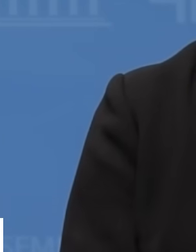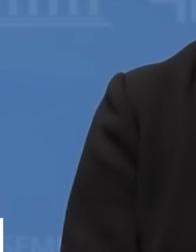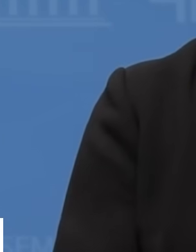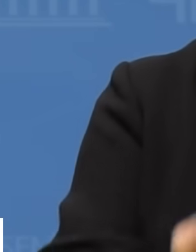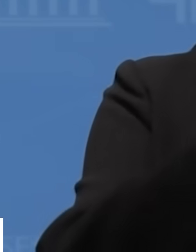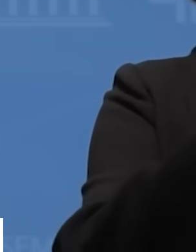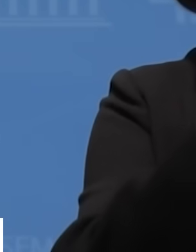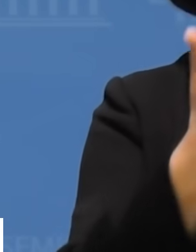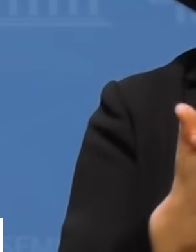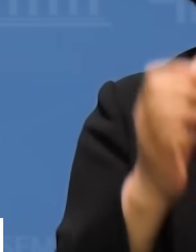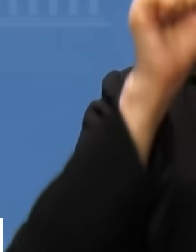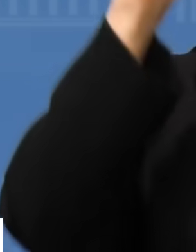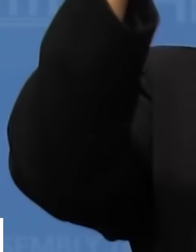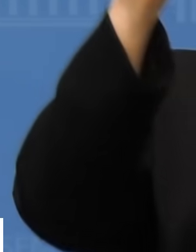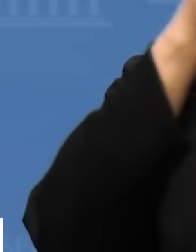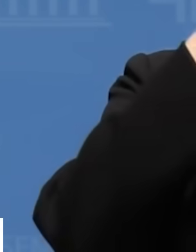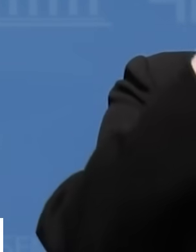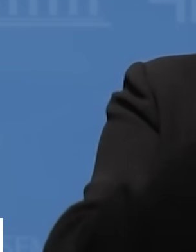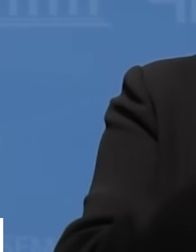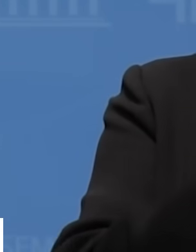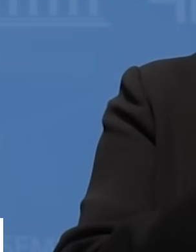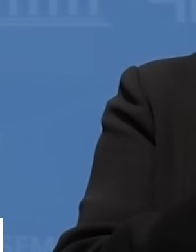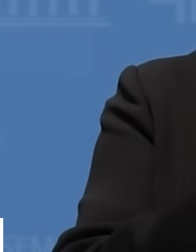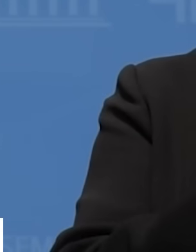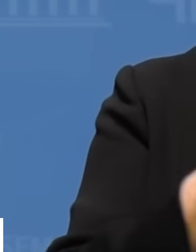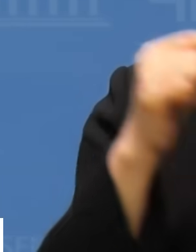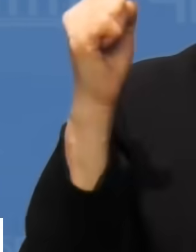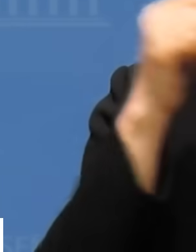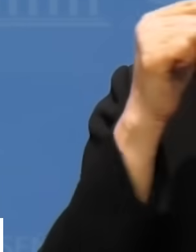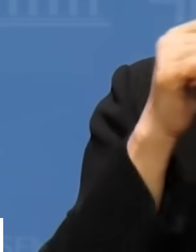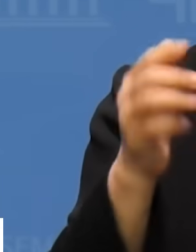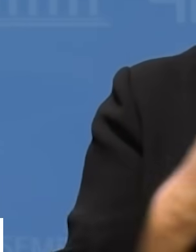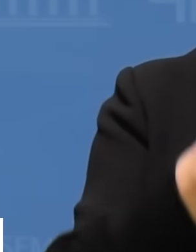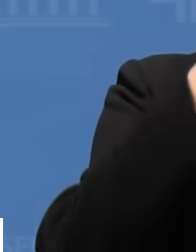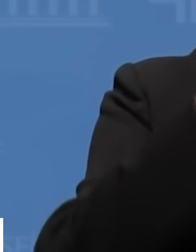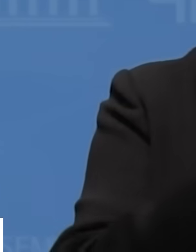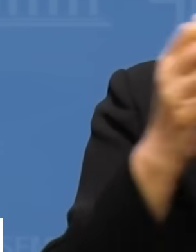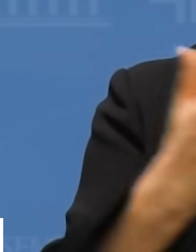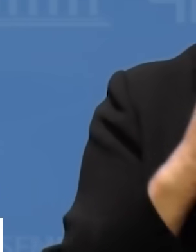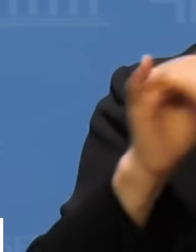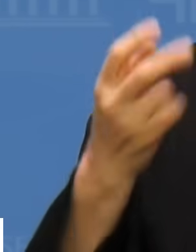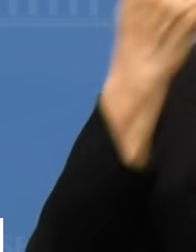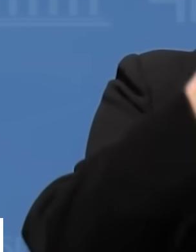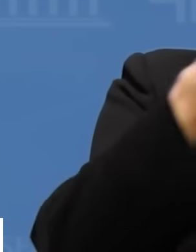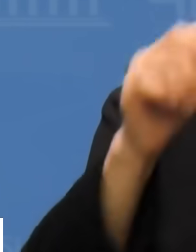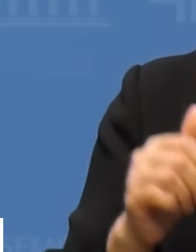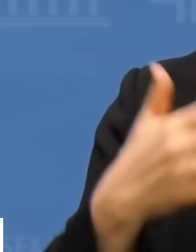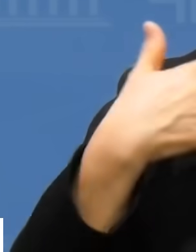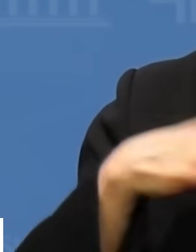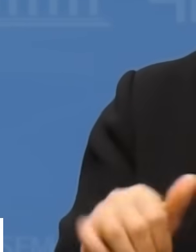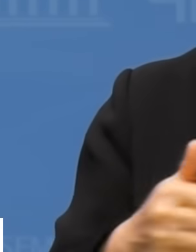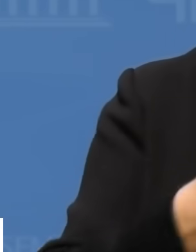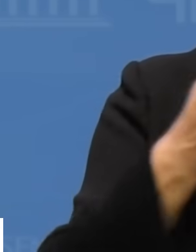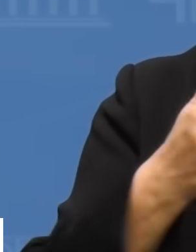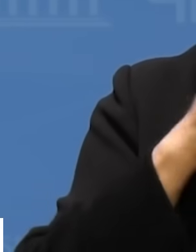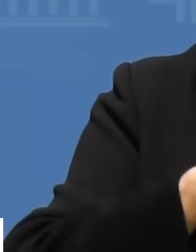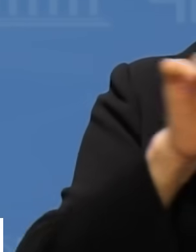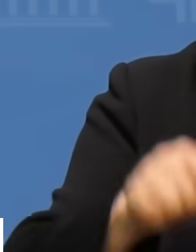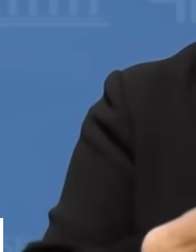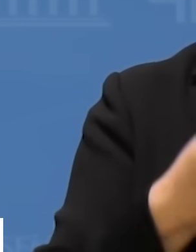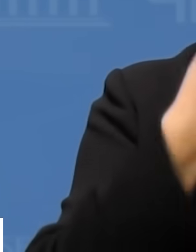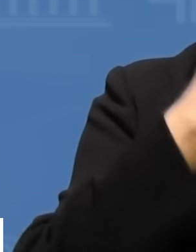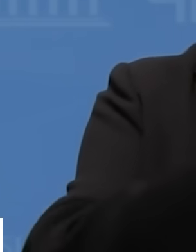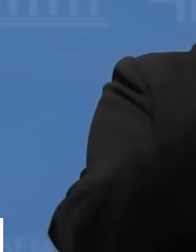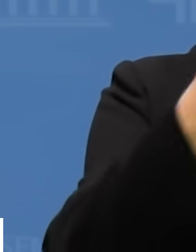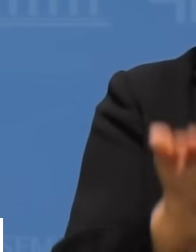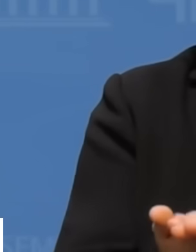진화하는 지능범죄, 흉악범죄로부터 국민을 보호하고 약자와의 동행을 실천하겠습니다. 서울에서도